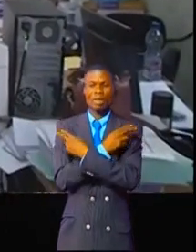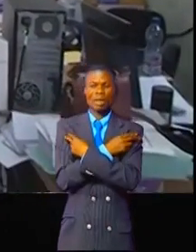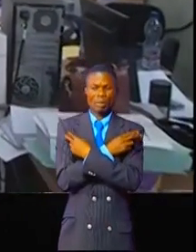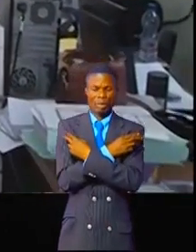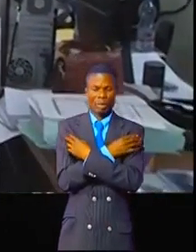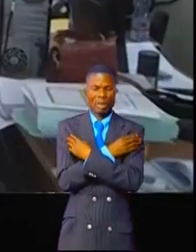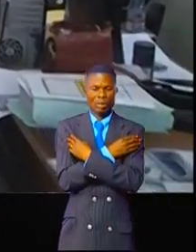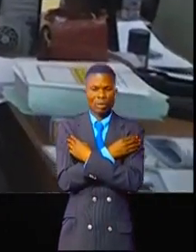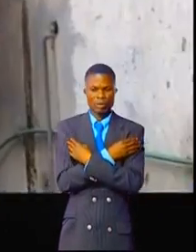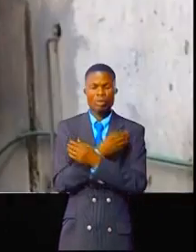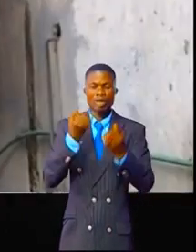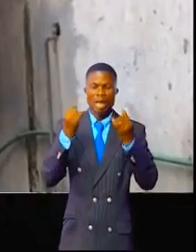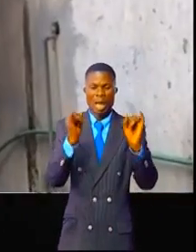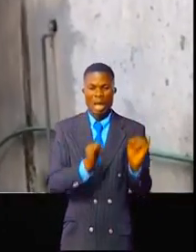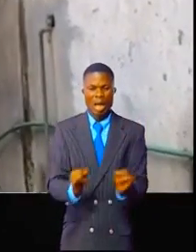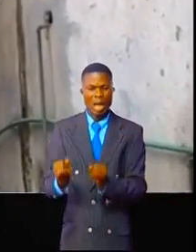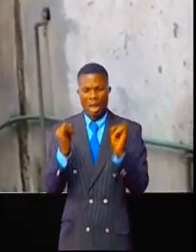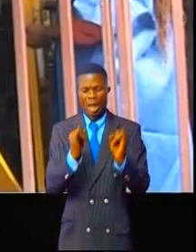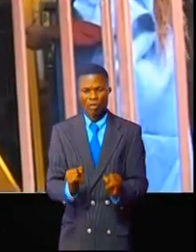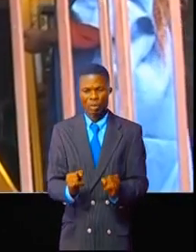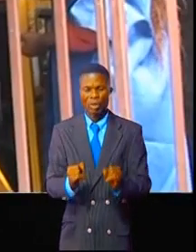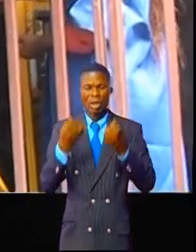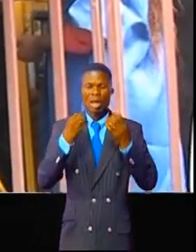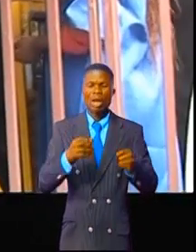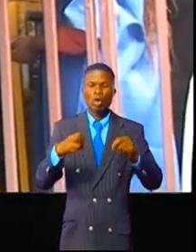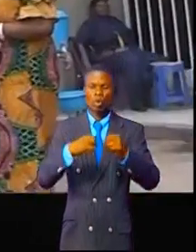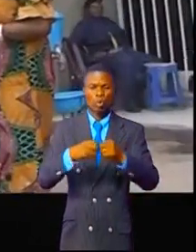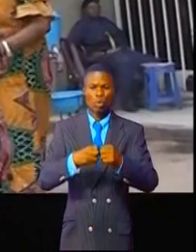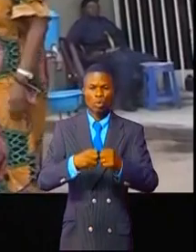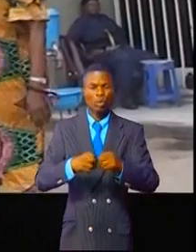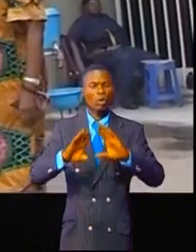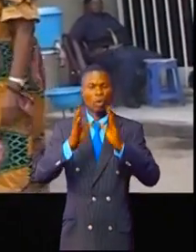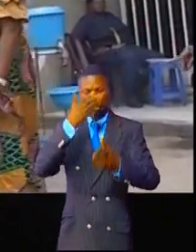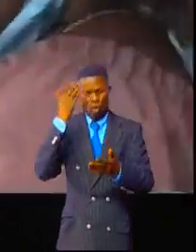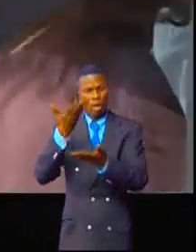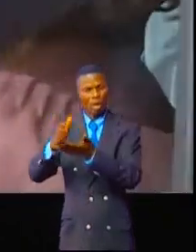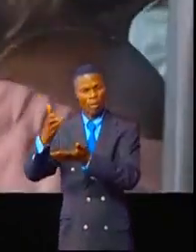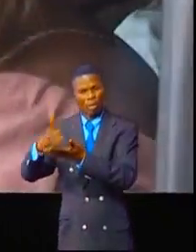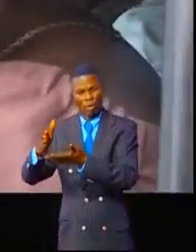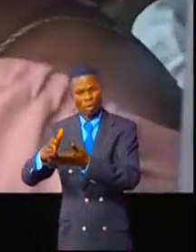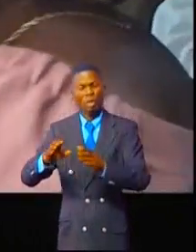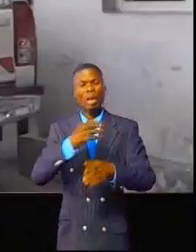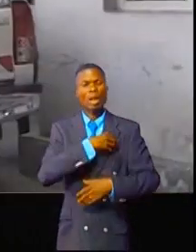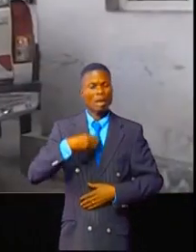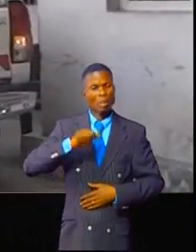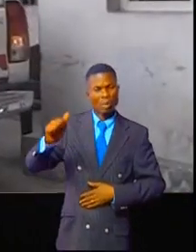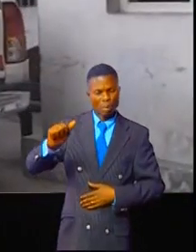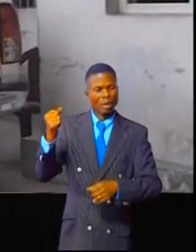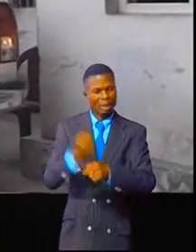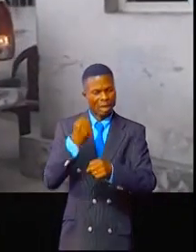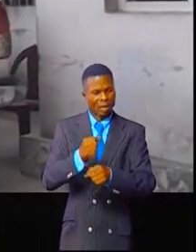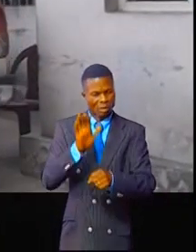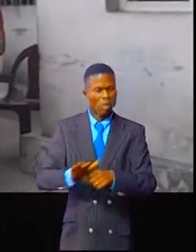la maintenance informatique électricité et production sans oublier la distribution ce sont les femmes qui sont restées actives